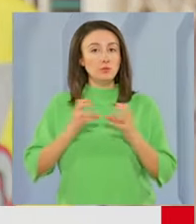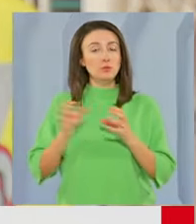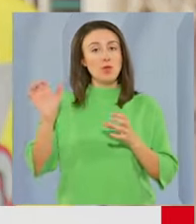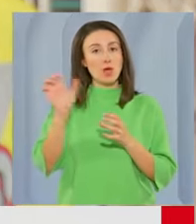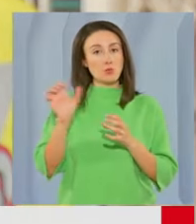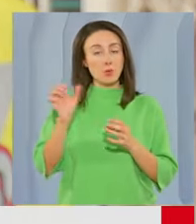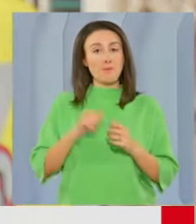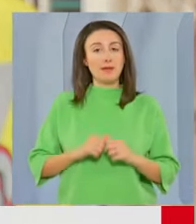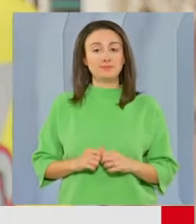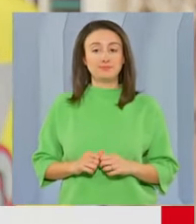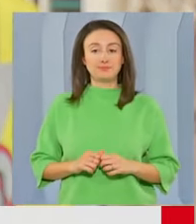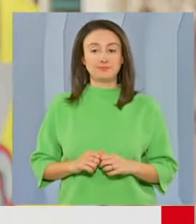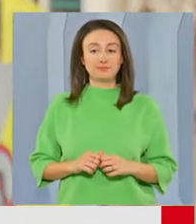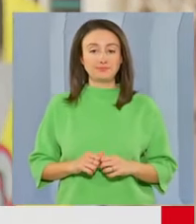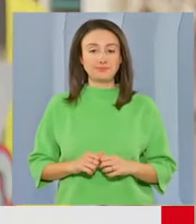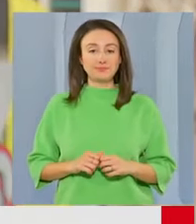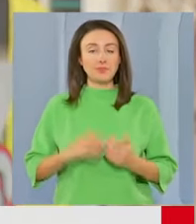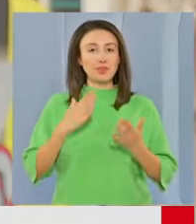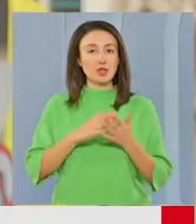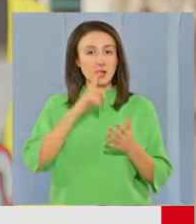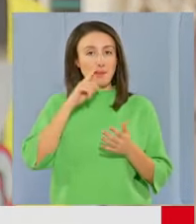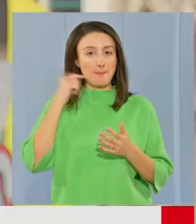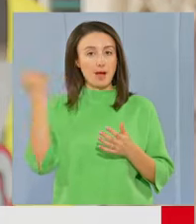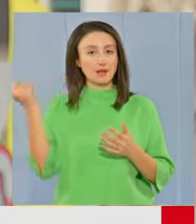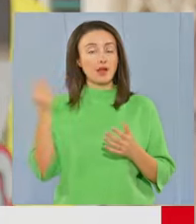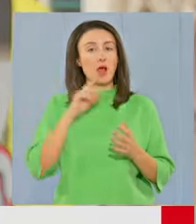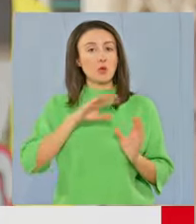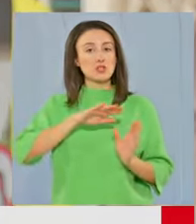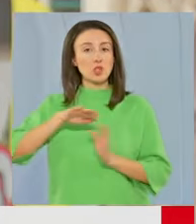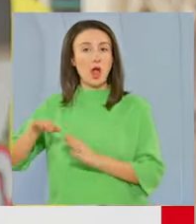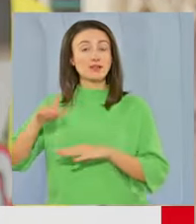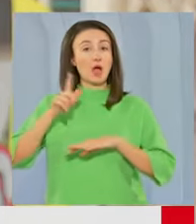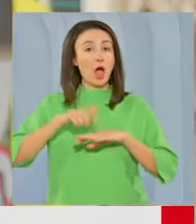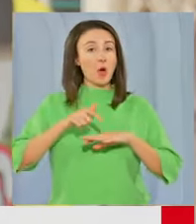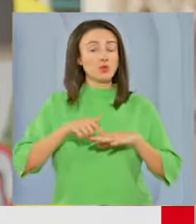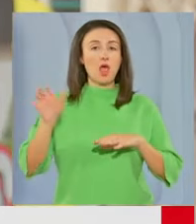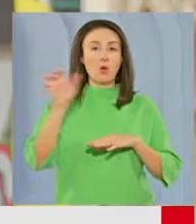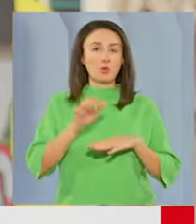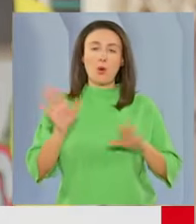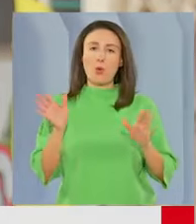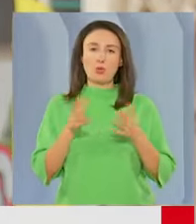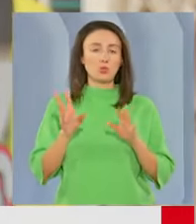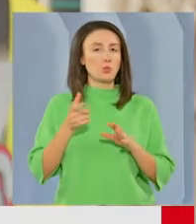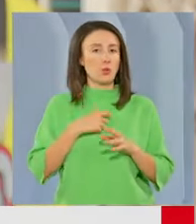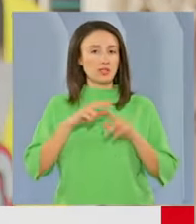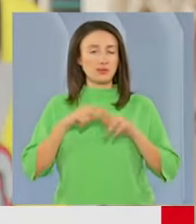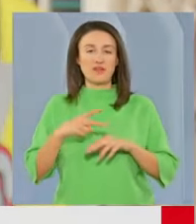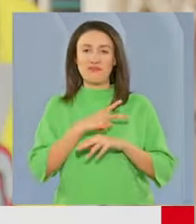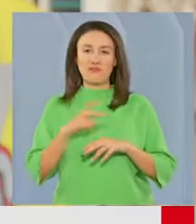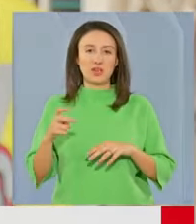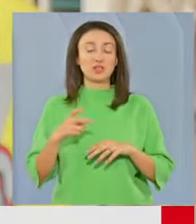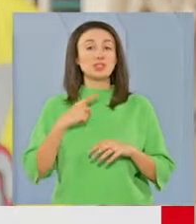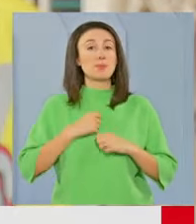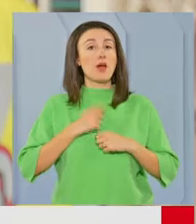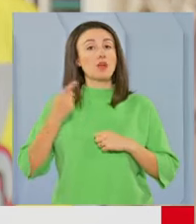al conservatorilor. Decizia maghiarilor a izolat AUR în Europa, care și așa a început să rămână fără simpatia celorlalți